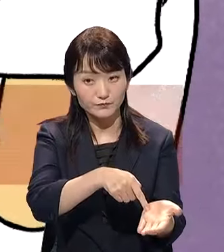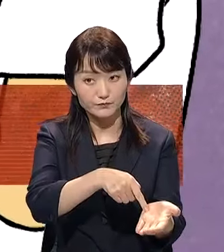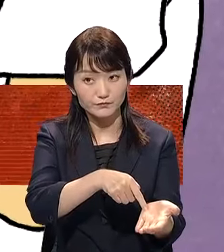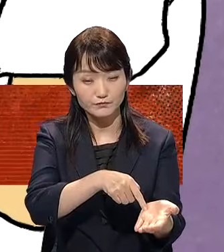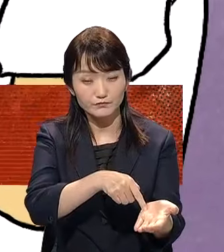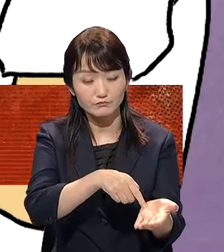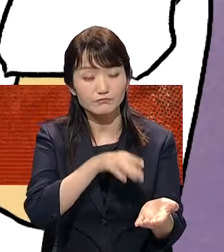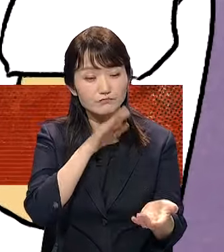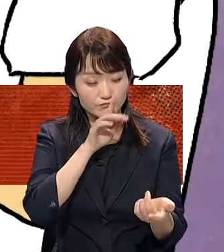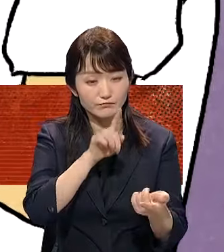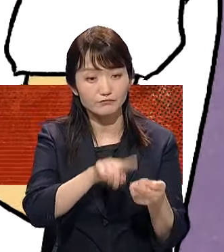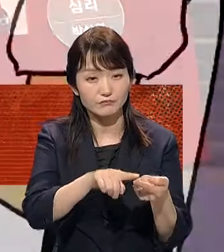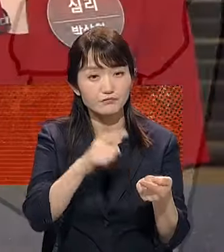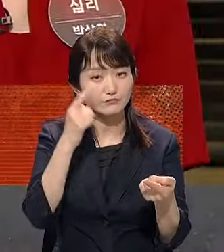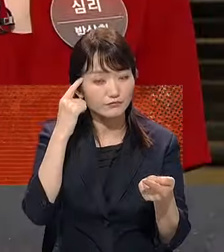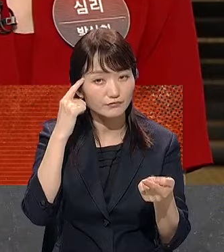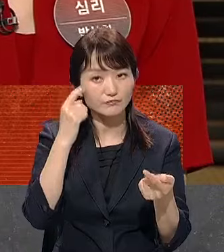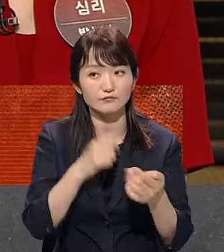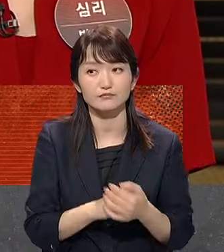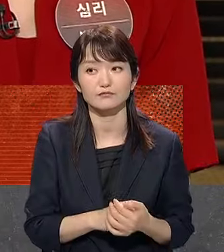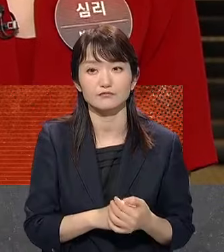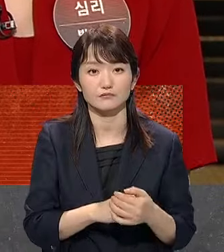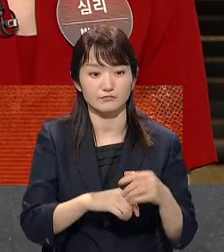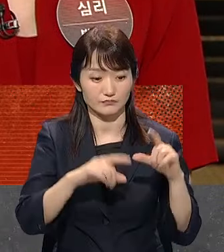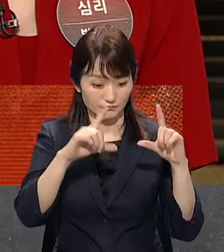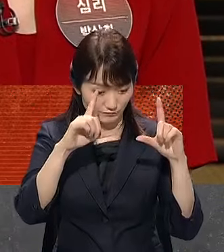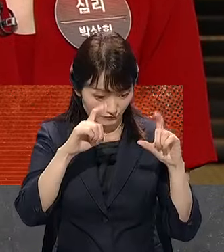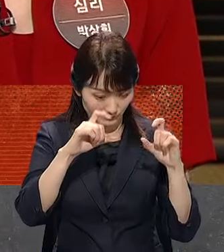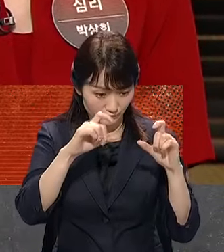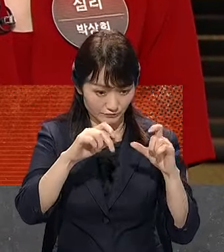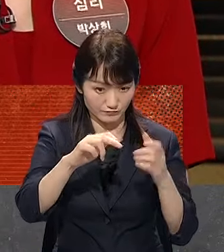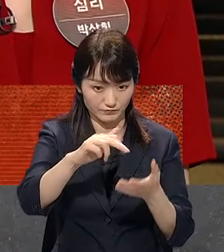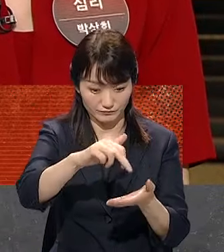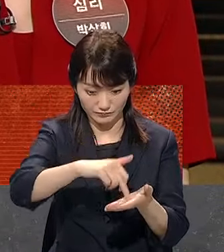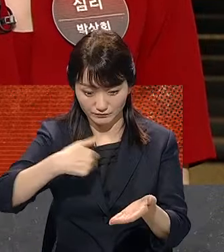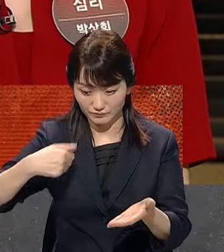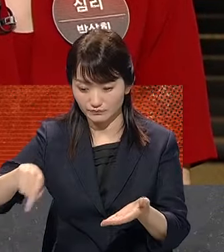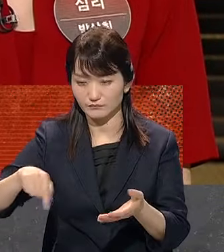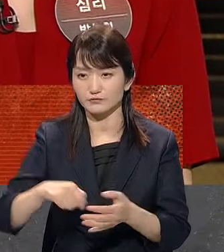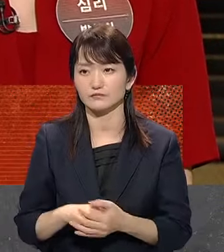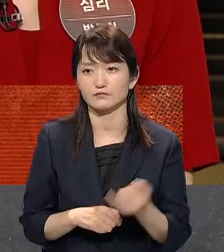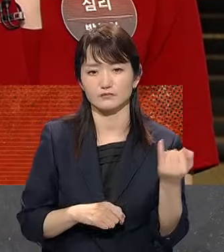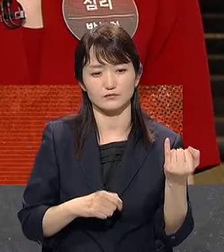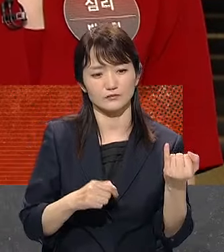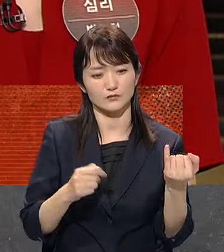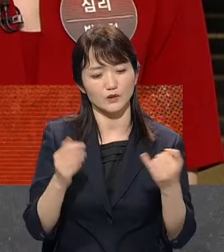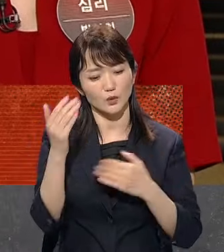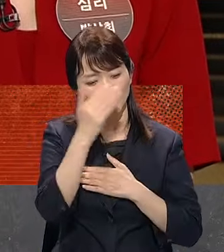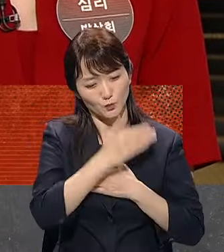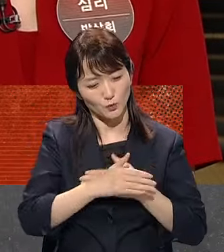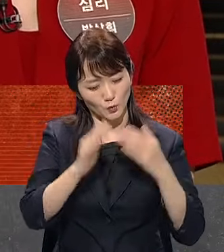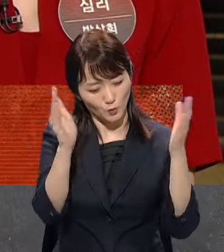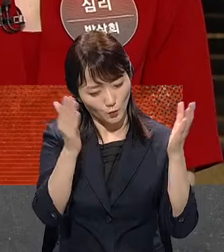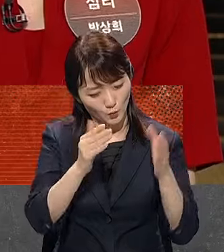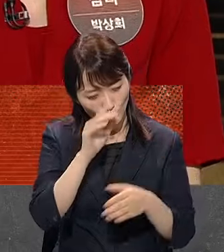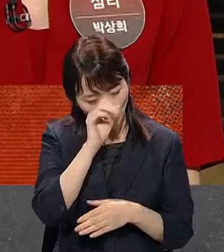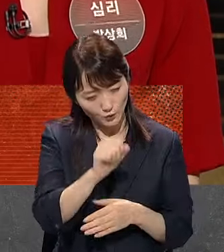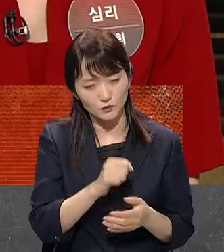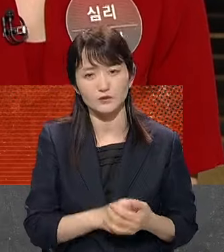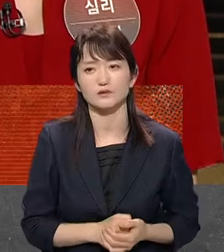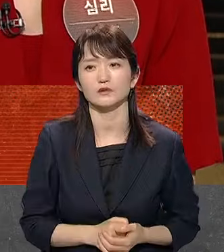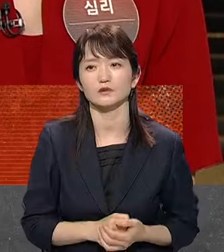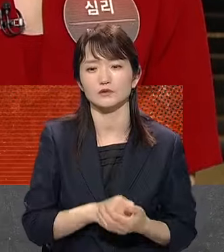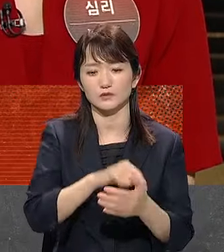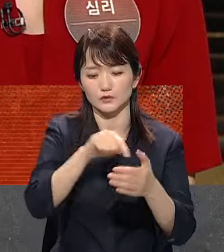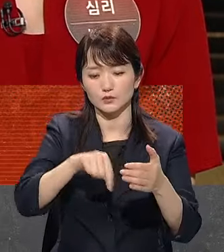하는 건 당연하지. 그러고 전신 사진을 보냈어요. 예. 그랬더니 대뜸, 비율이 좋으시네요. 그러면서 이렇게 비율이 좋으시면